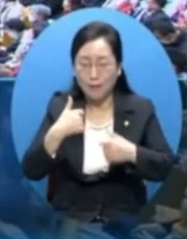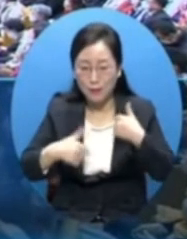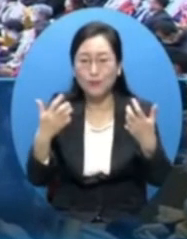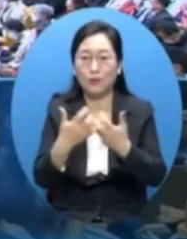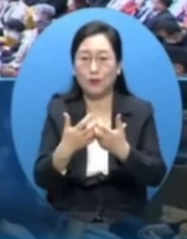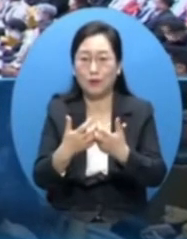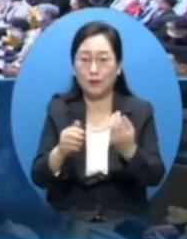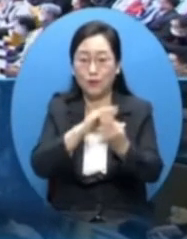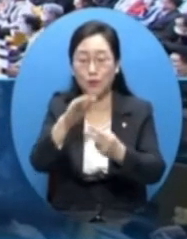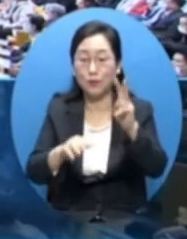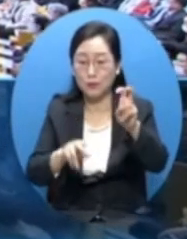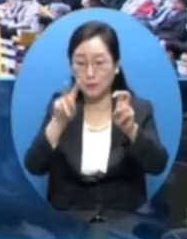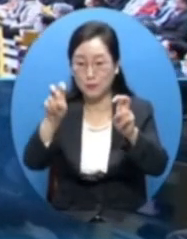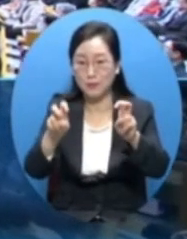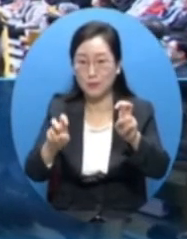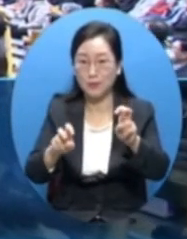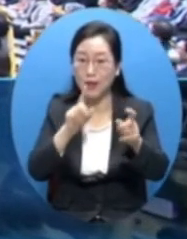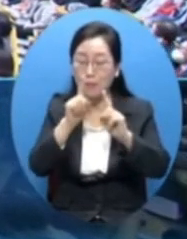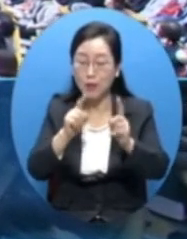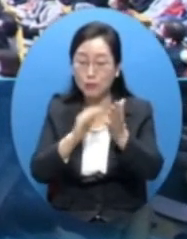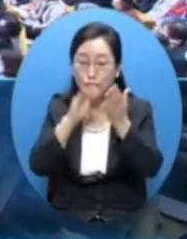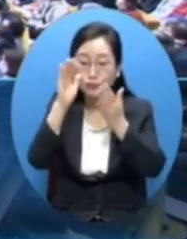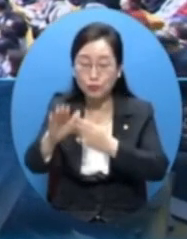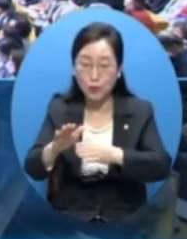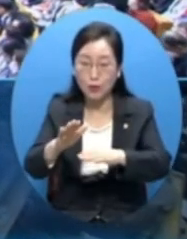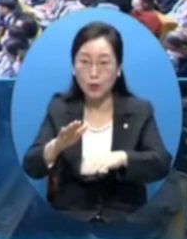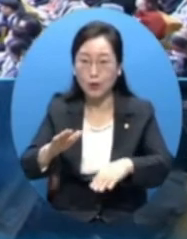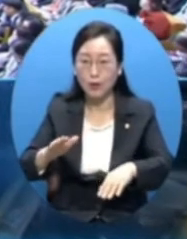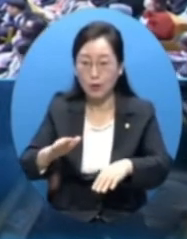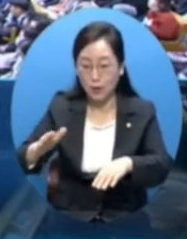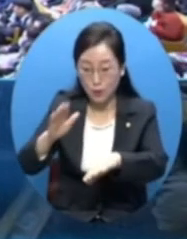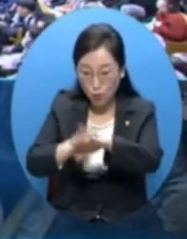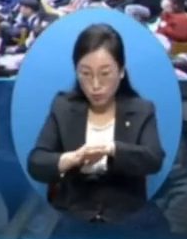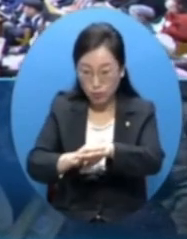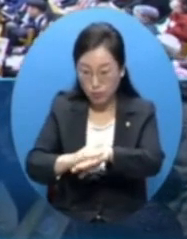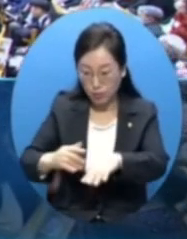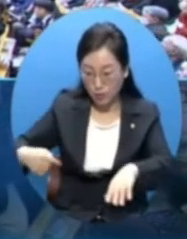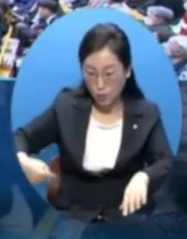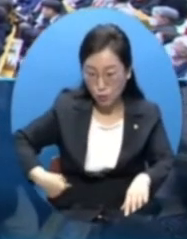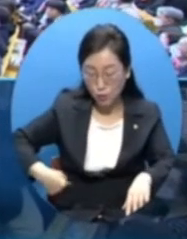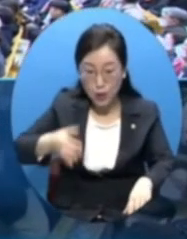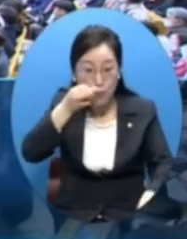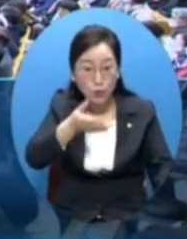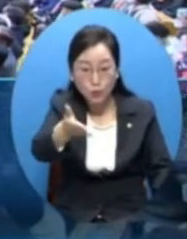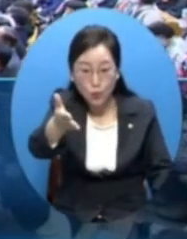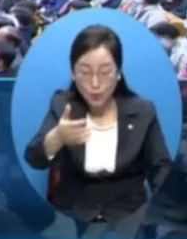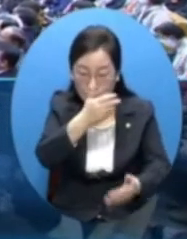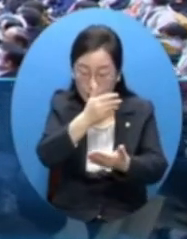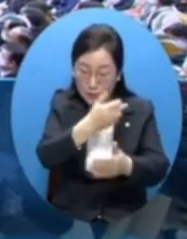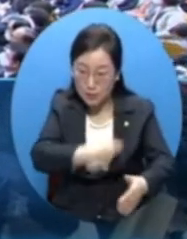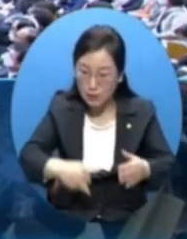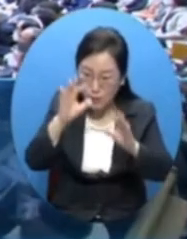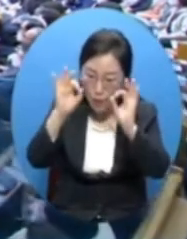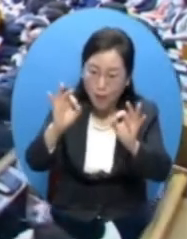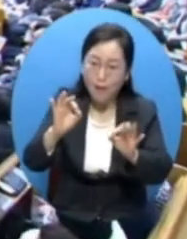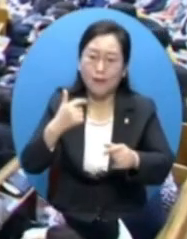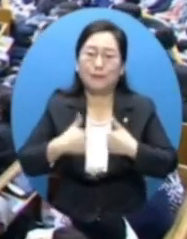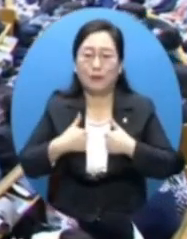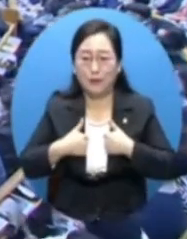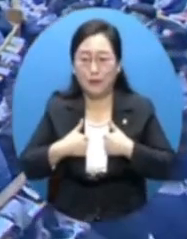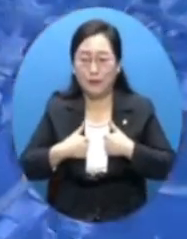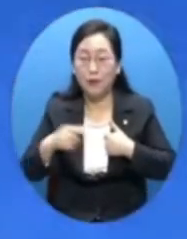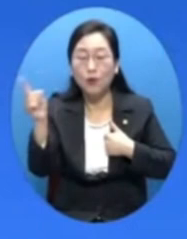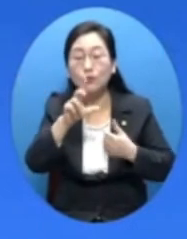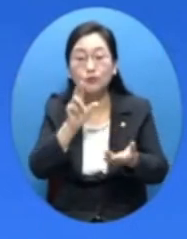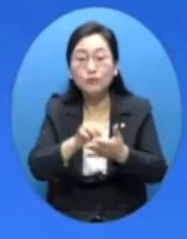이 말씀을 하시고 손과 옆구리를 보이시니 제자들이 주를 보고 기뻐하더라. 어떠한 문제가 있습니까?